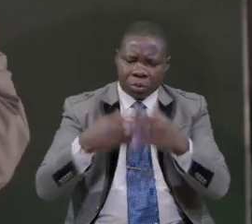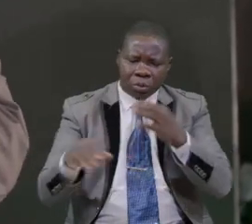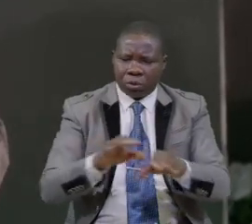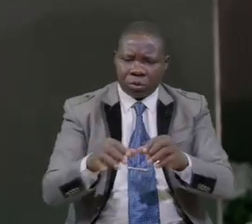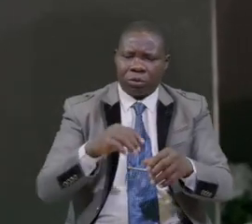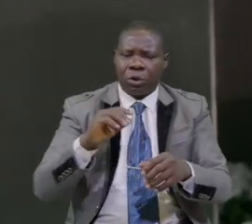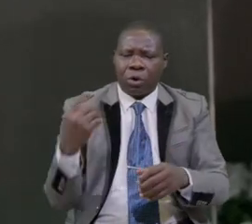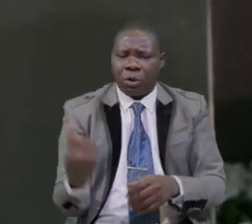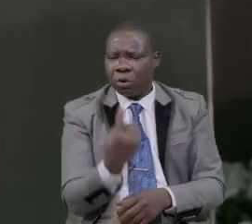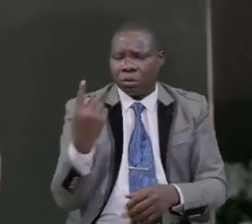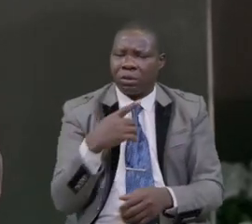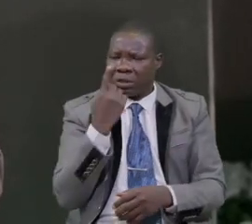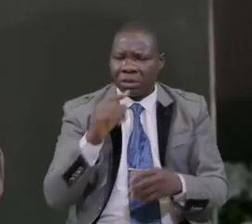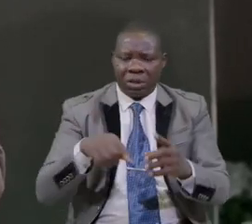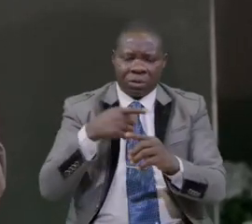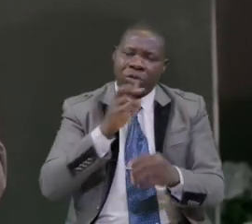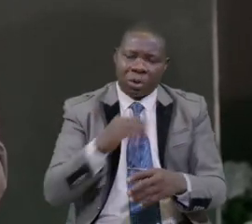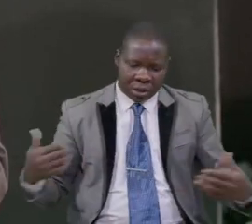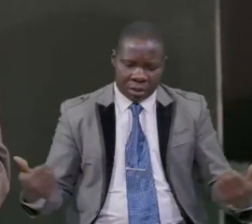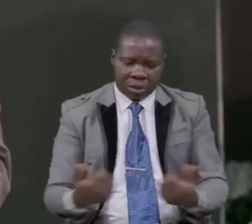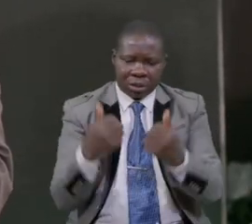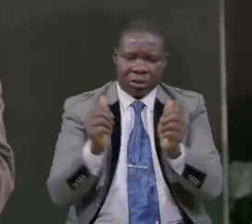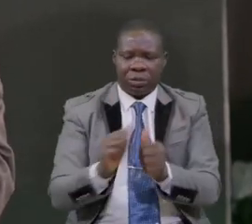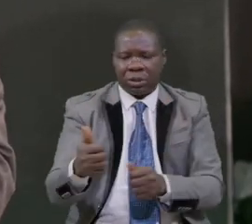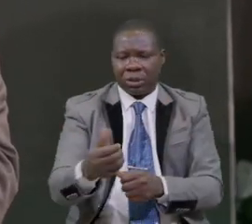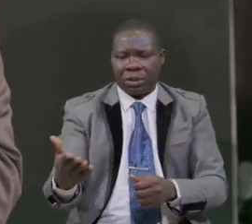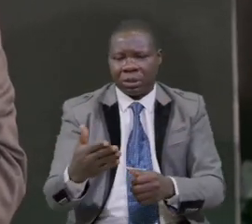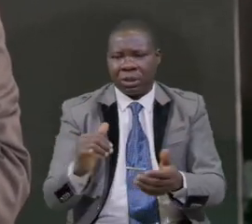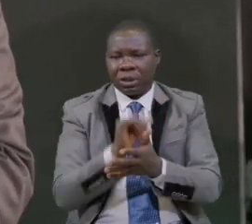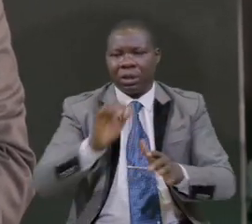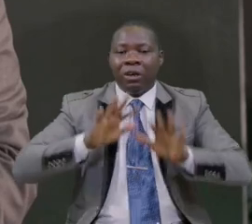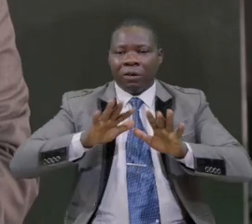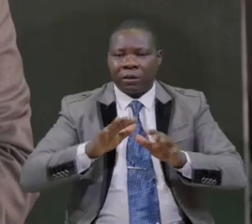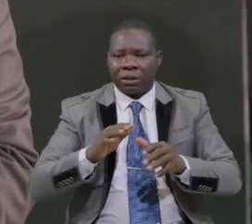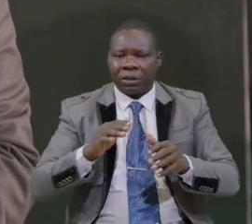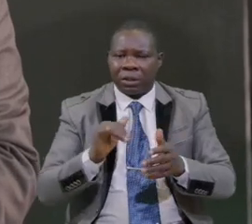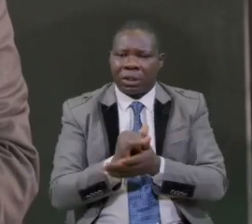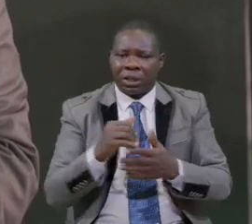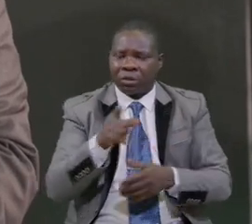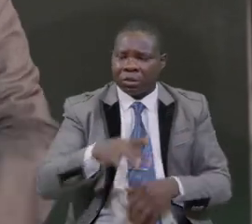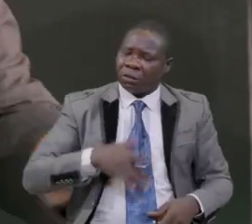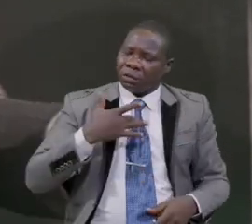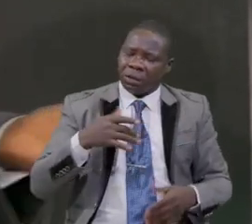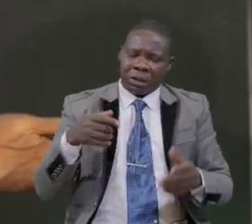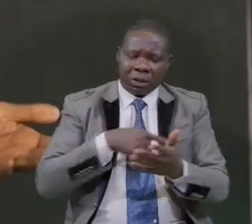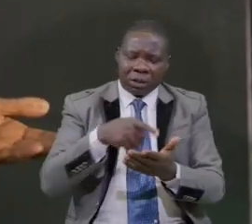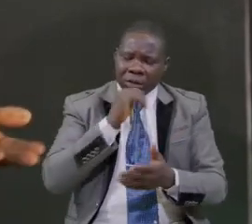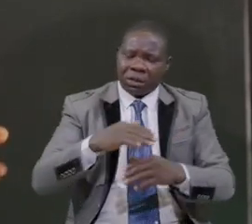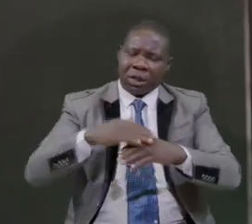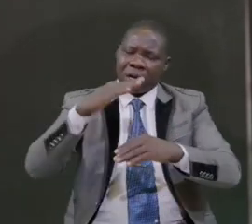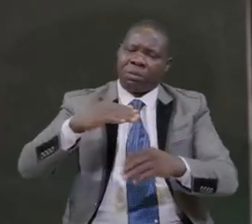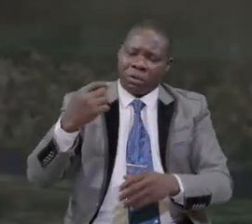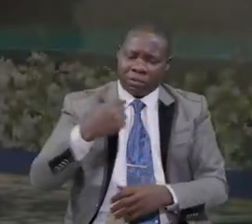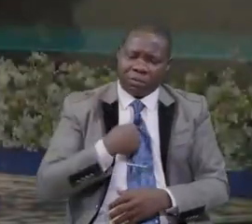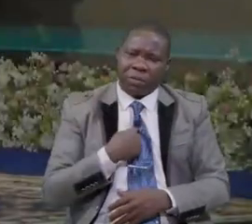confronté à quelque chose qui t'intimide? Mais tu te dis, oh, ça me dépasse. Est-ce